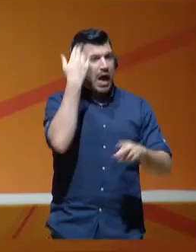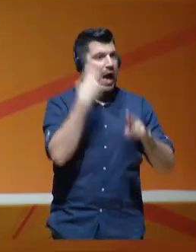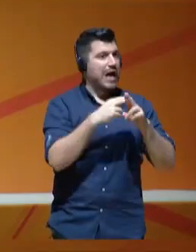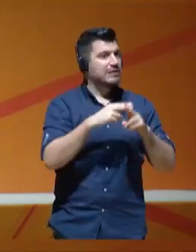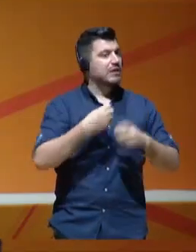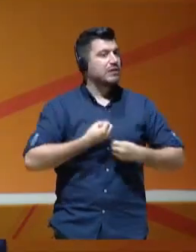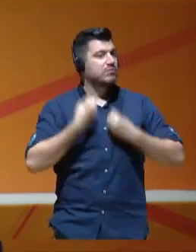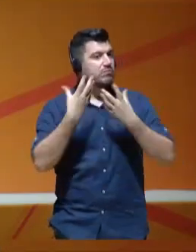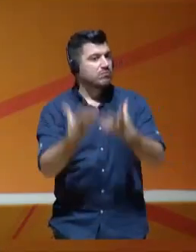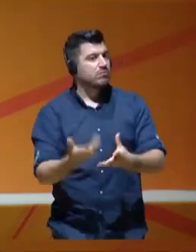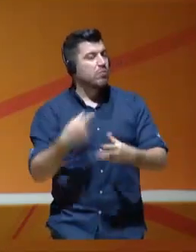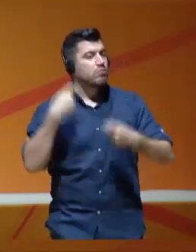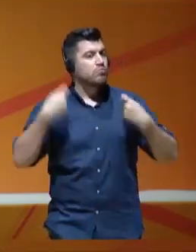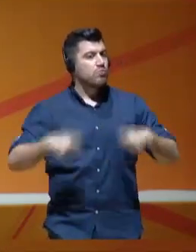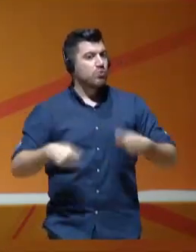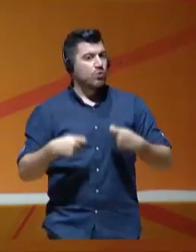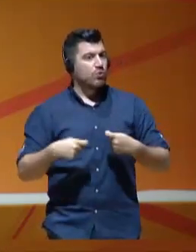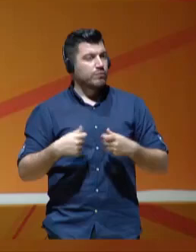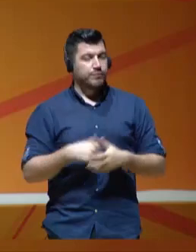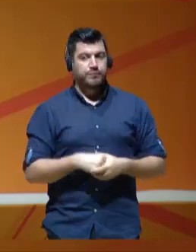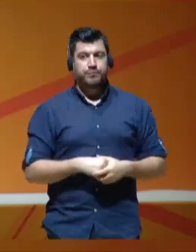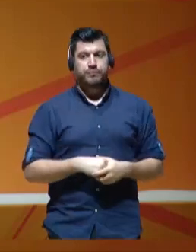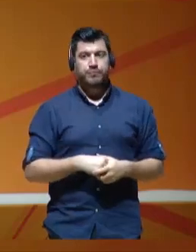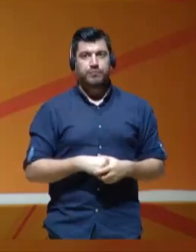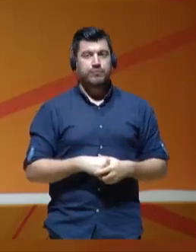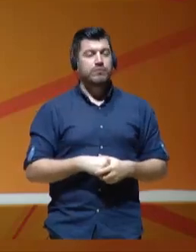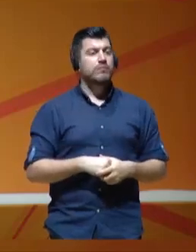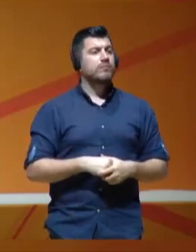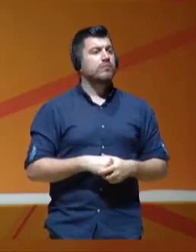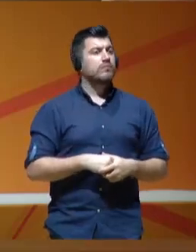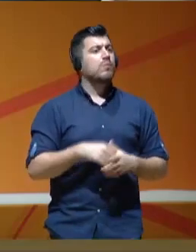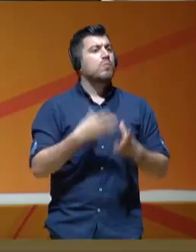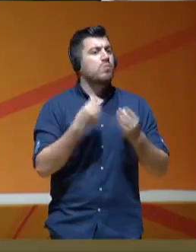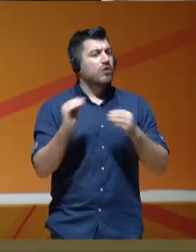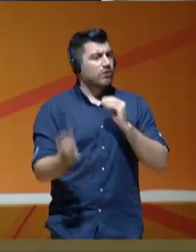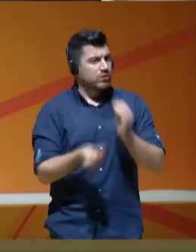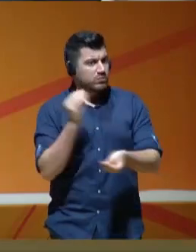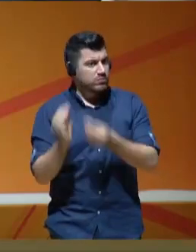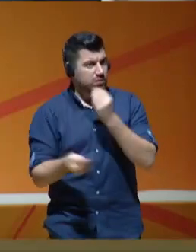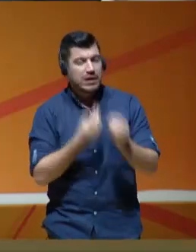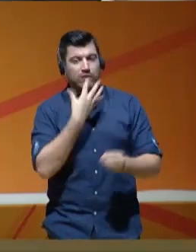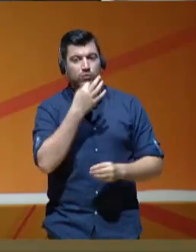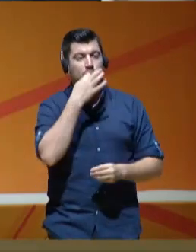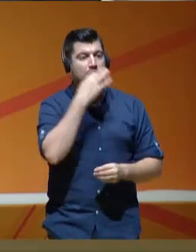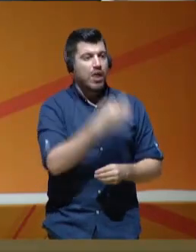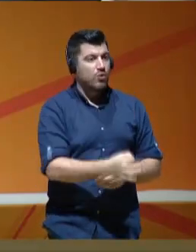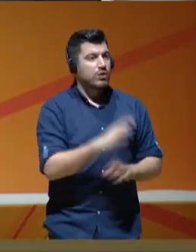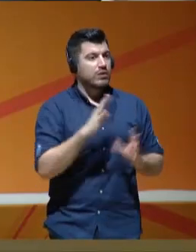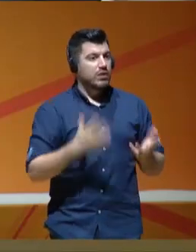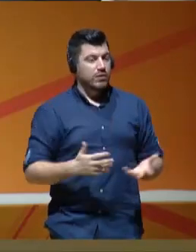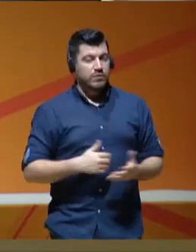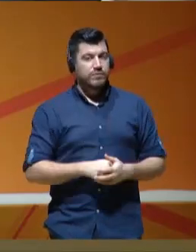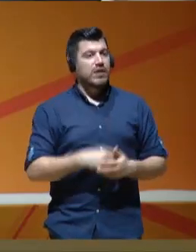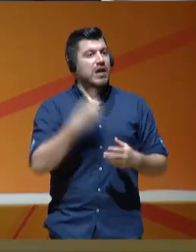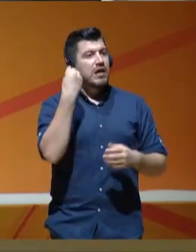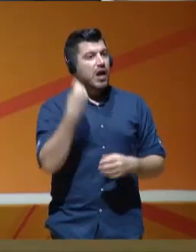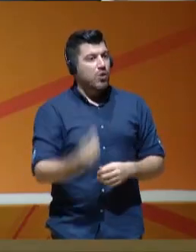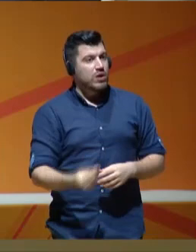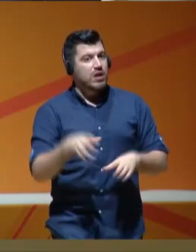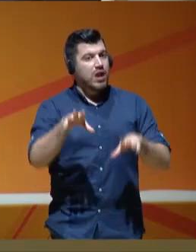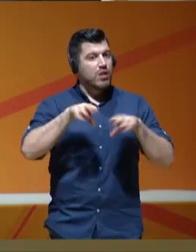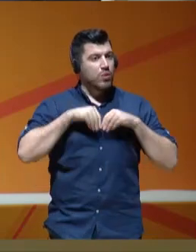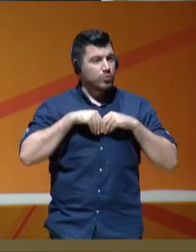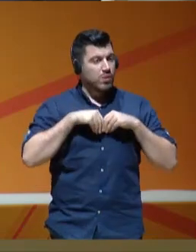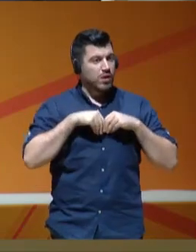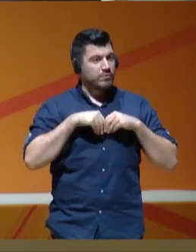πλούτο? Δηλαδή κάθε τόσο υπάρχουν αυτά τα φαινόμενα. Γι' αυτό λέω ότι καλό είναι να δεχθούμε